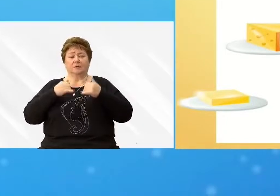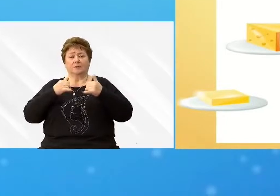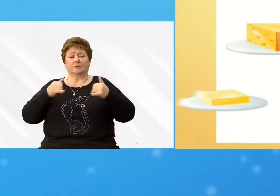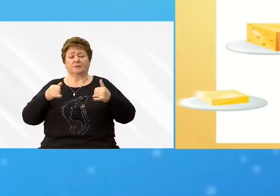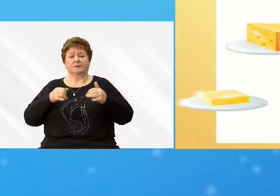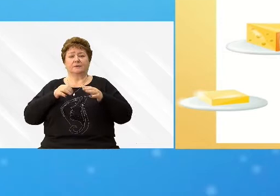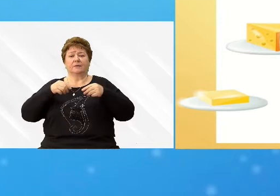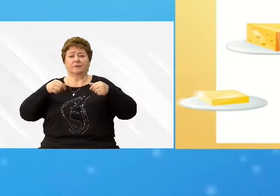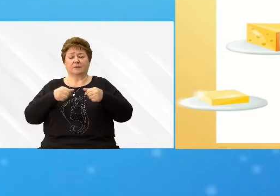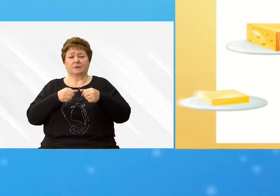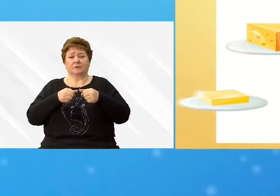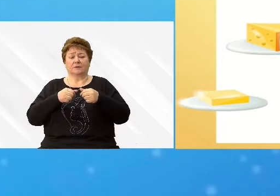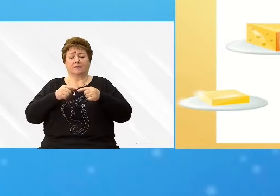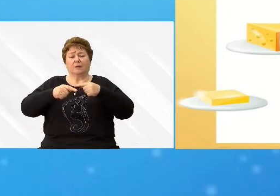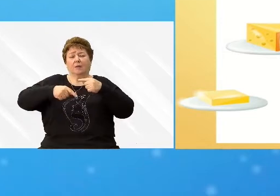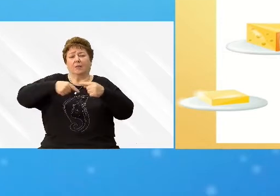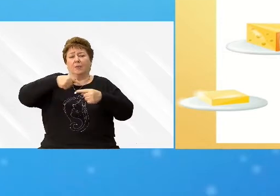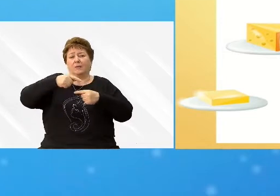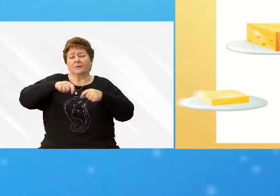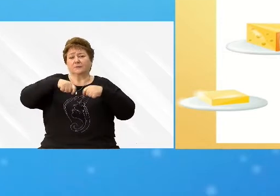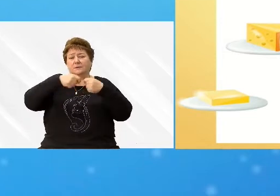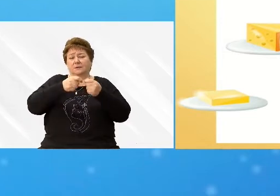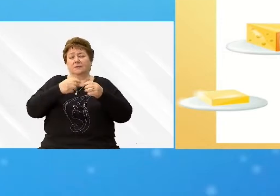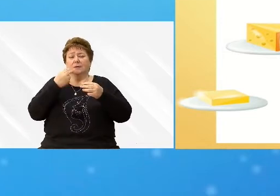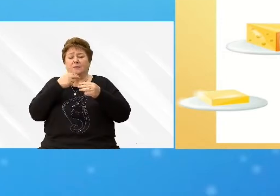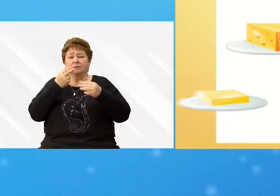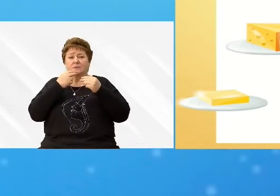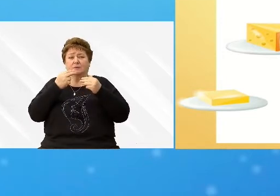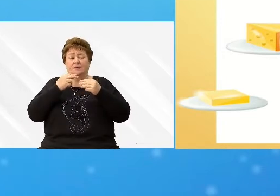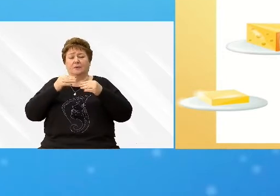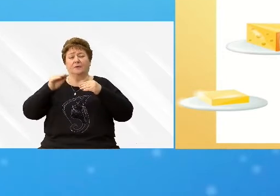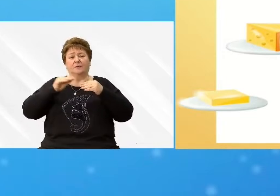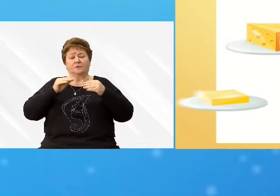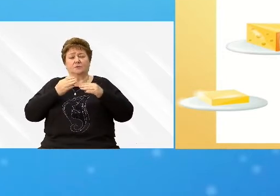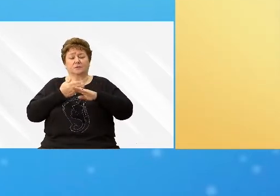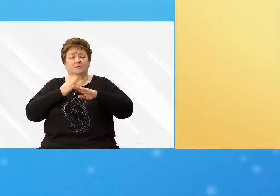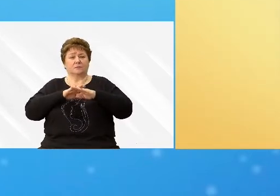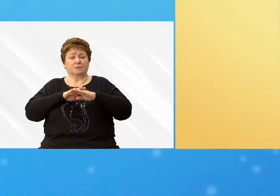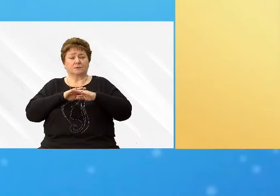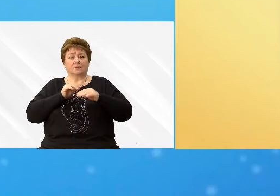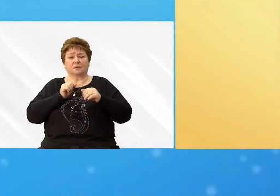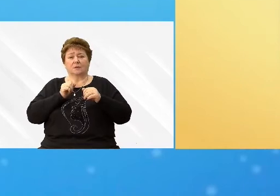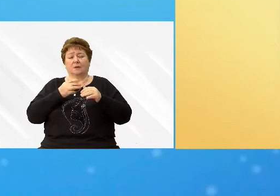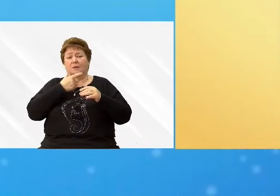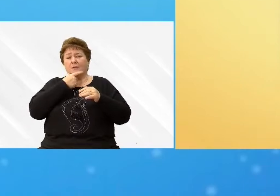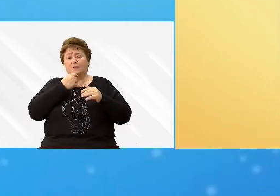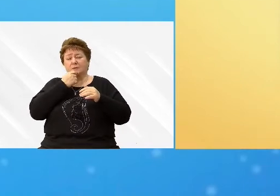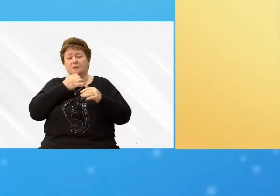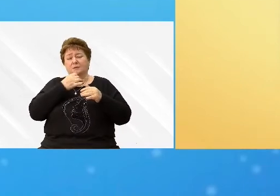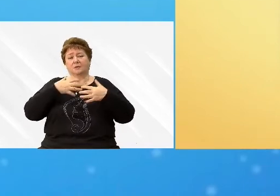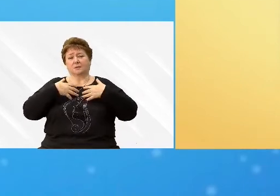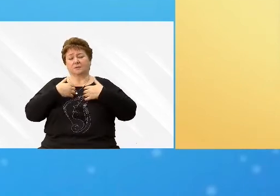влияет наследственность качество питания и физические нагрузки красота и